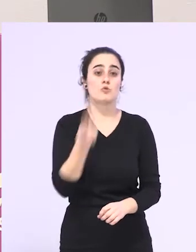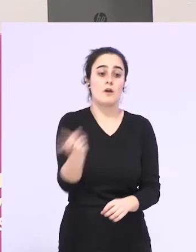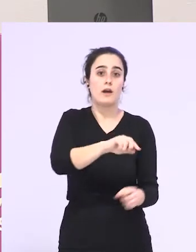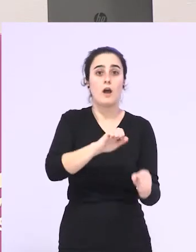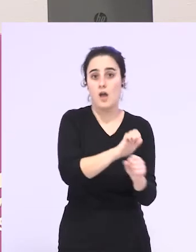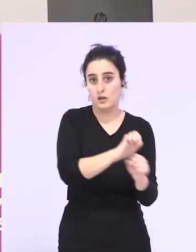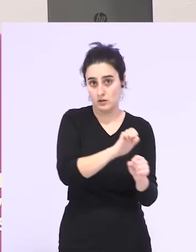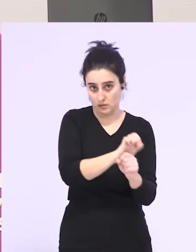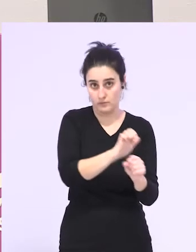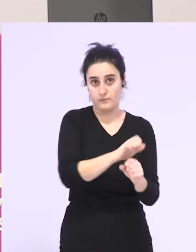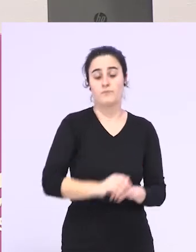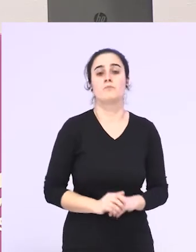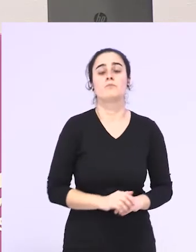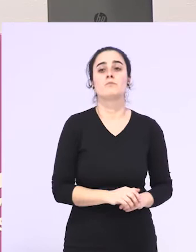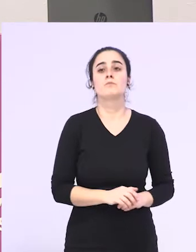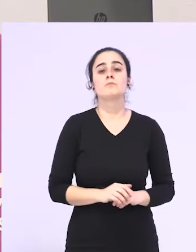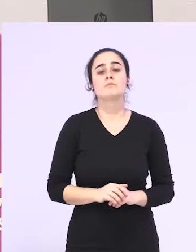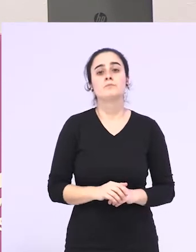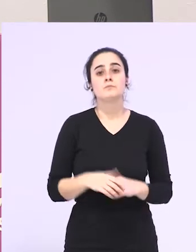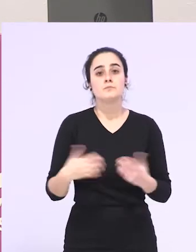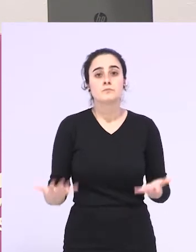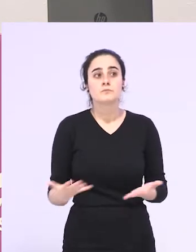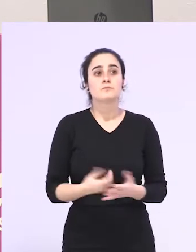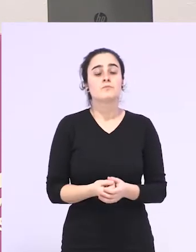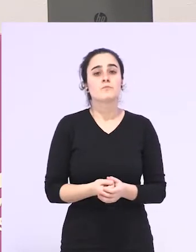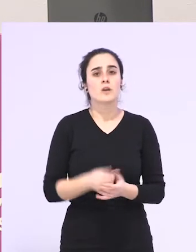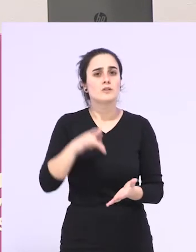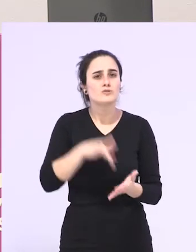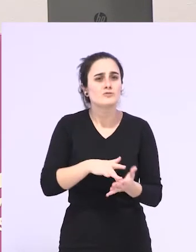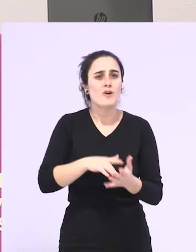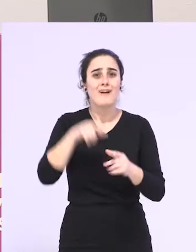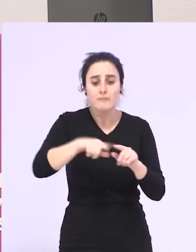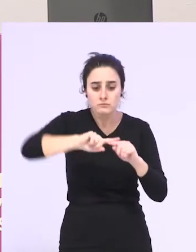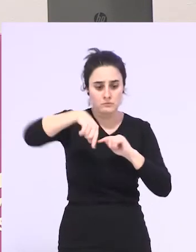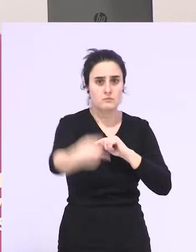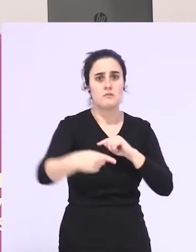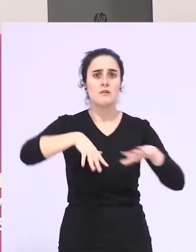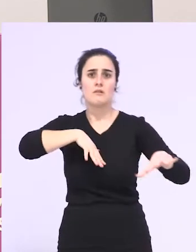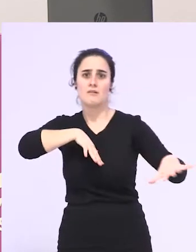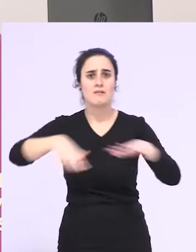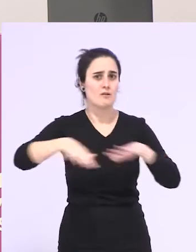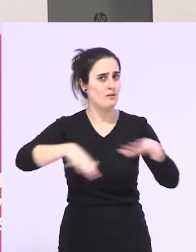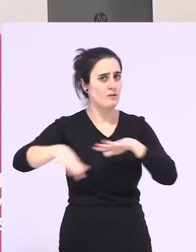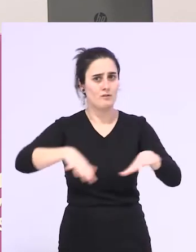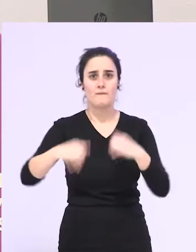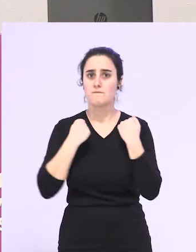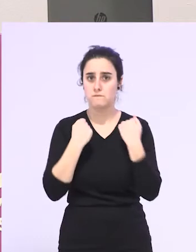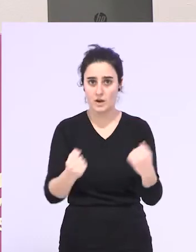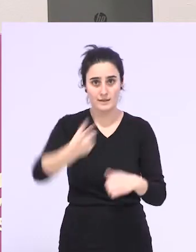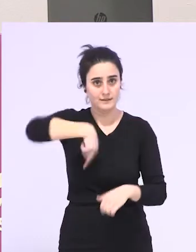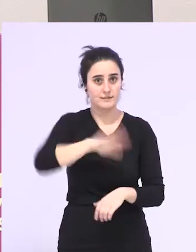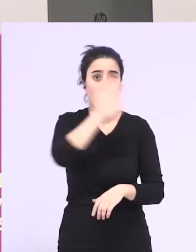bortxatu zuelako, leporatzen zietelako, izugarrizko mobilizazio bat ekarri zuen gure herrialderako,